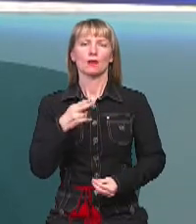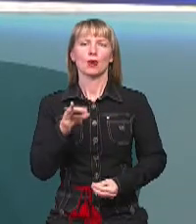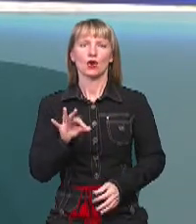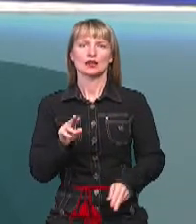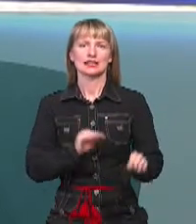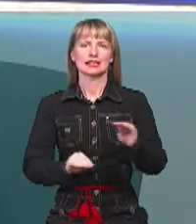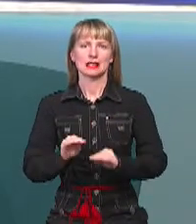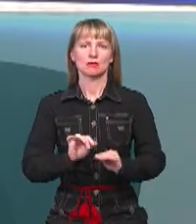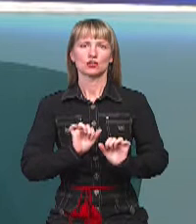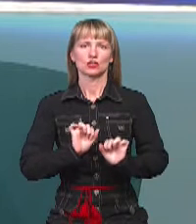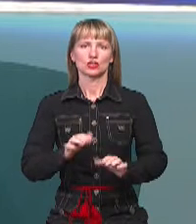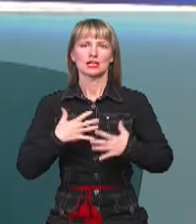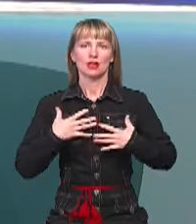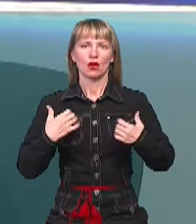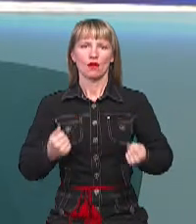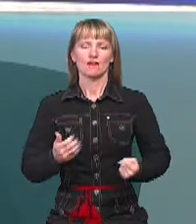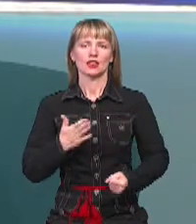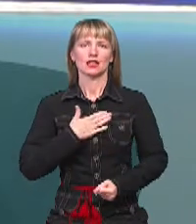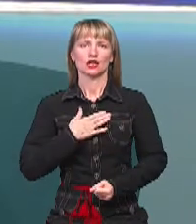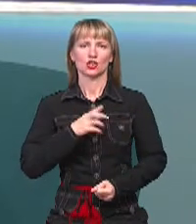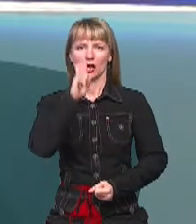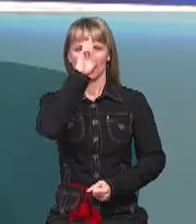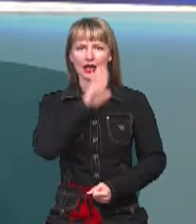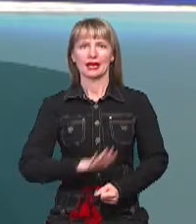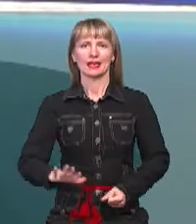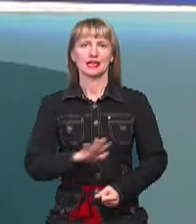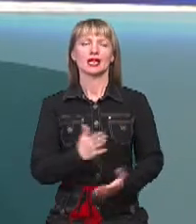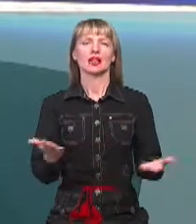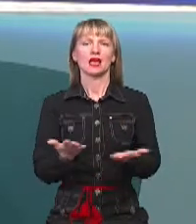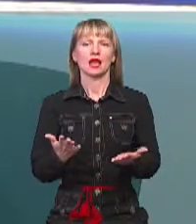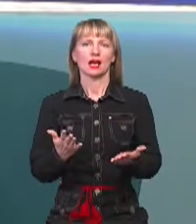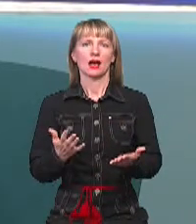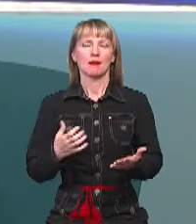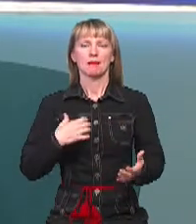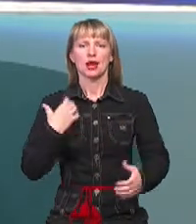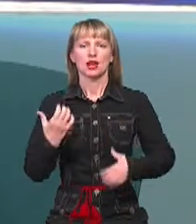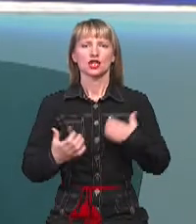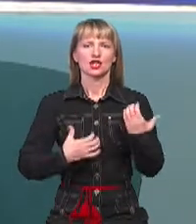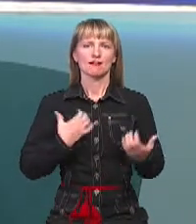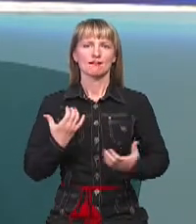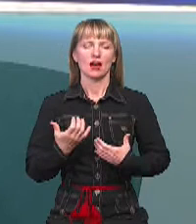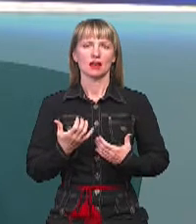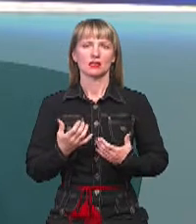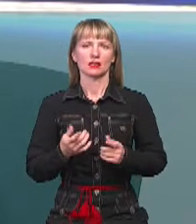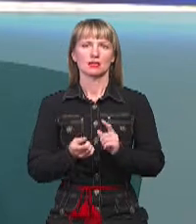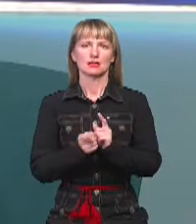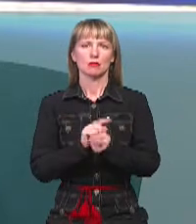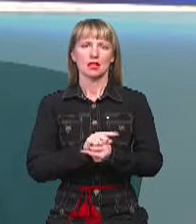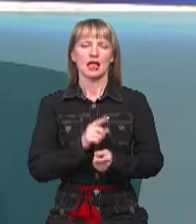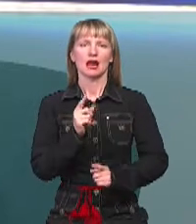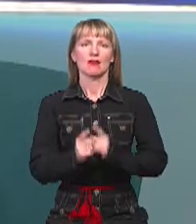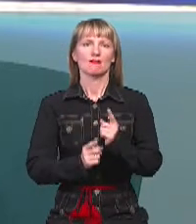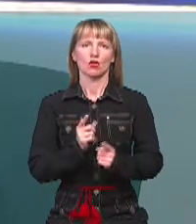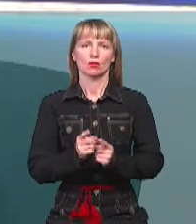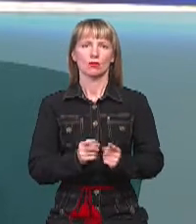систему охорони здоров'я нашої країни, яка переживає трансформацію, реформу.